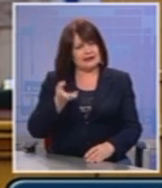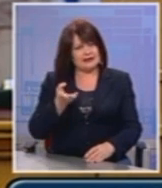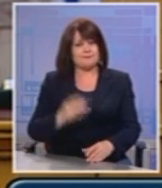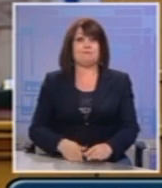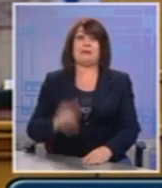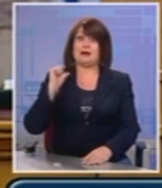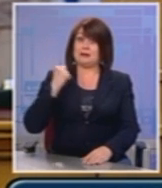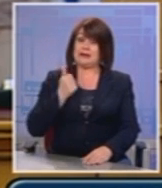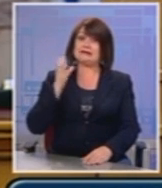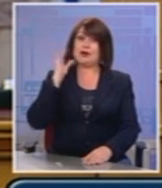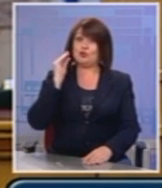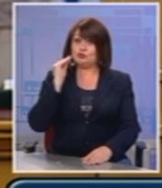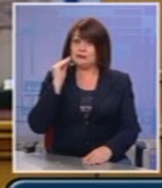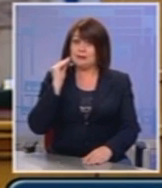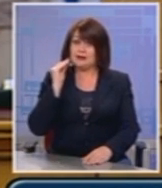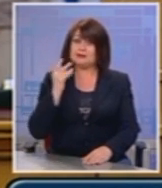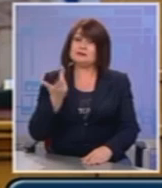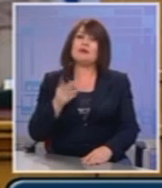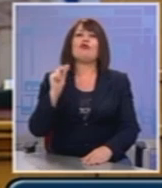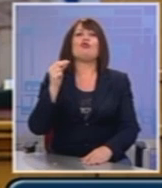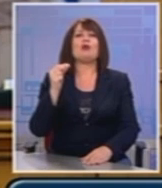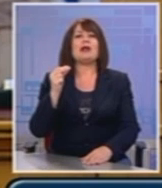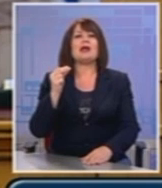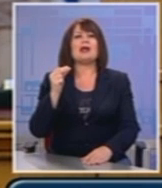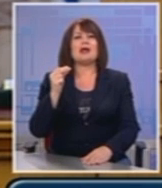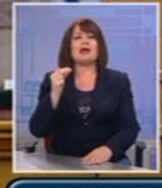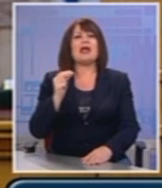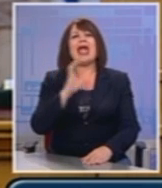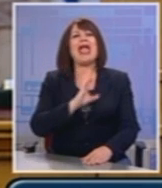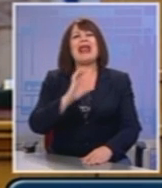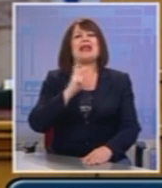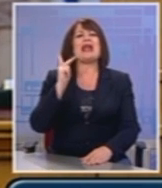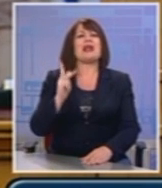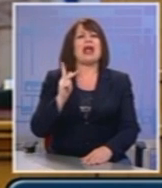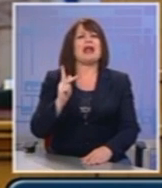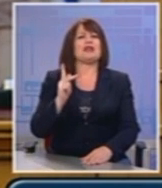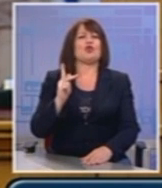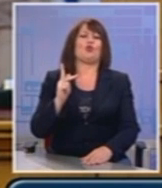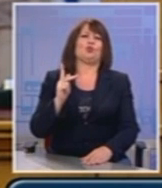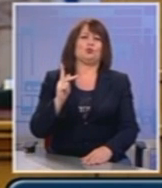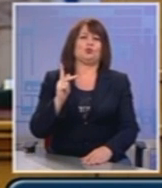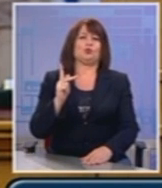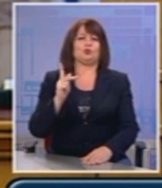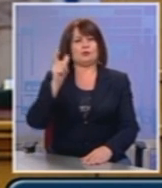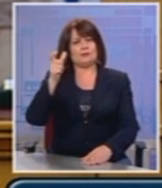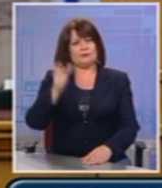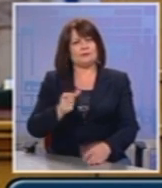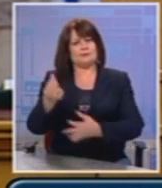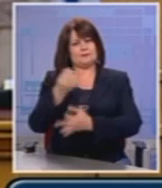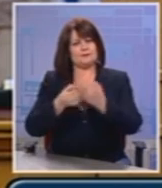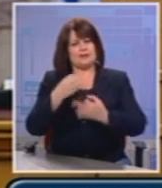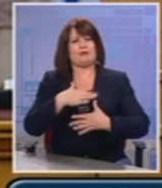εχθές ακούσατε τον βουλευτή κ κάνιο ο οποίος